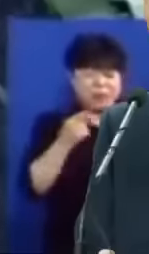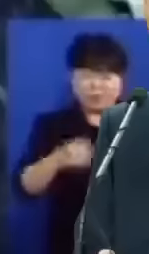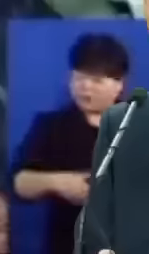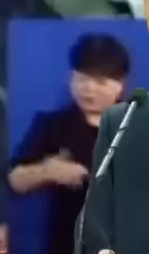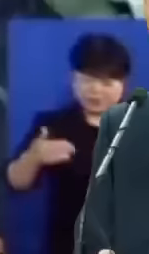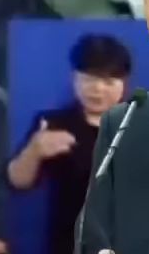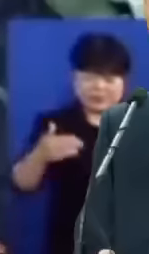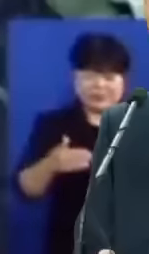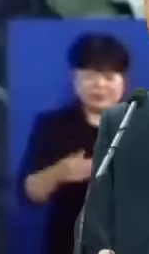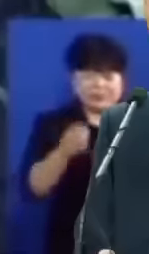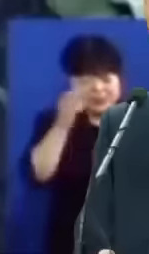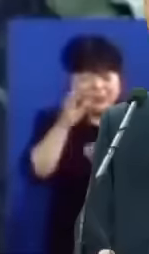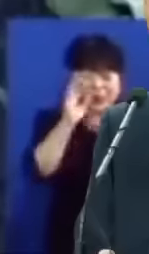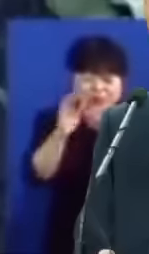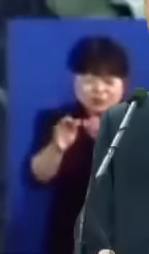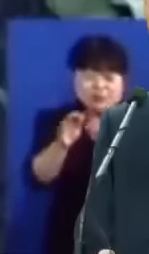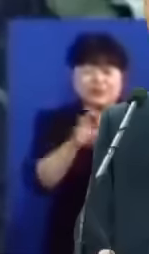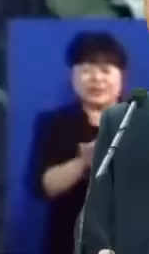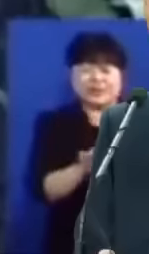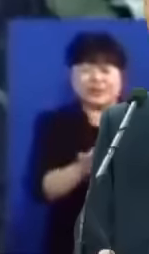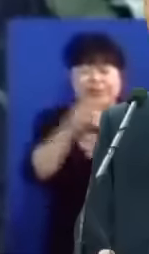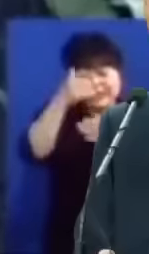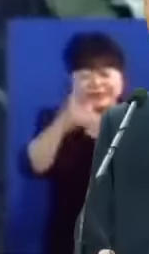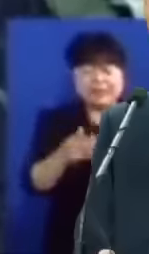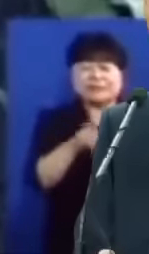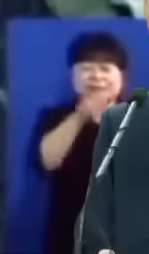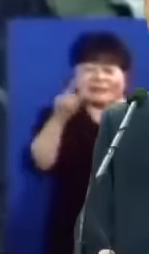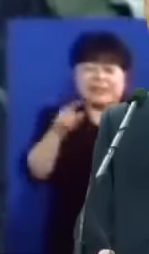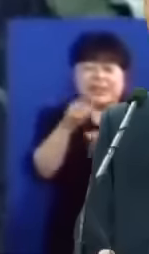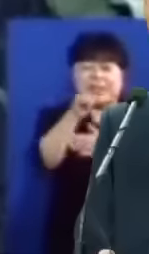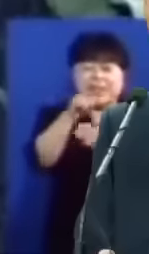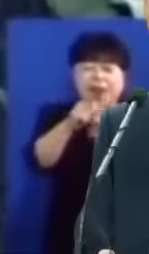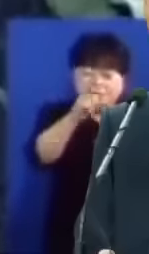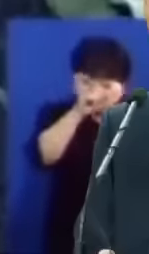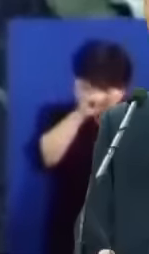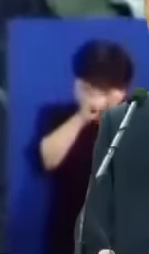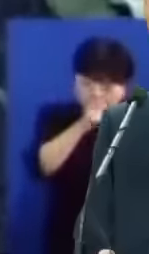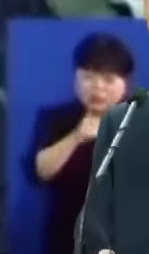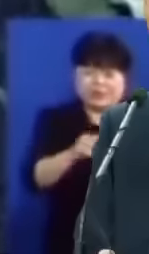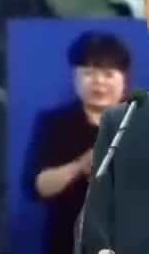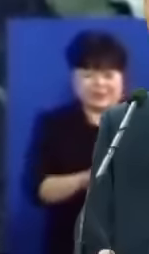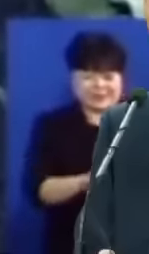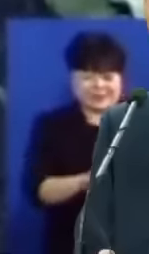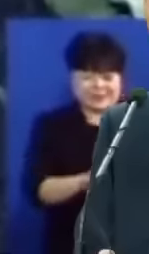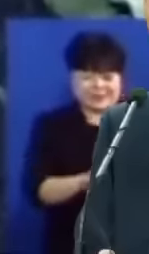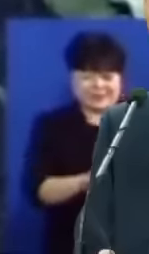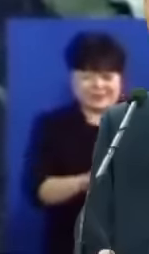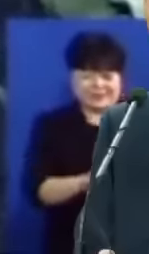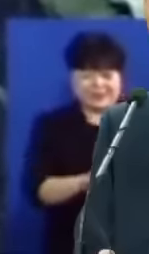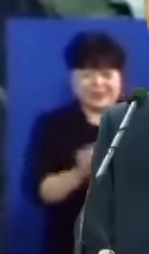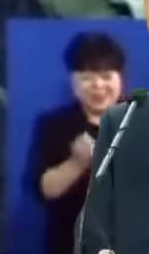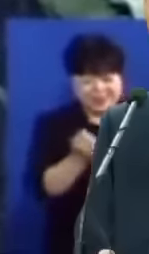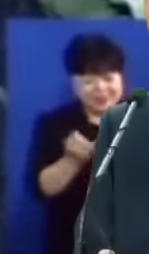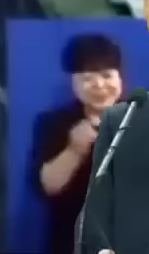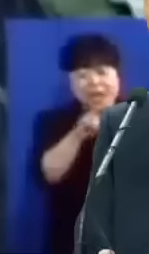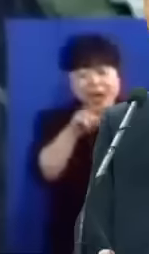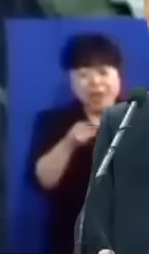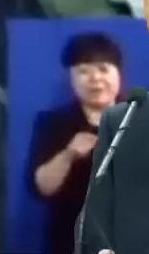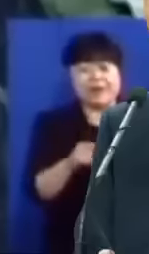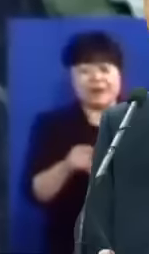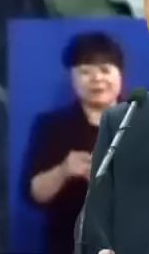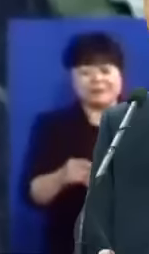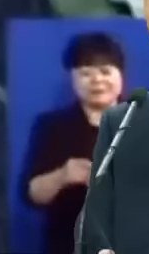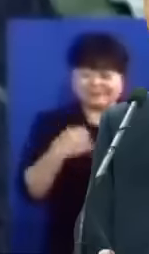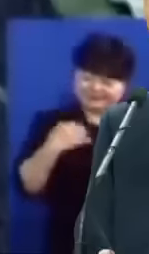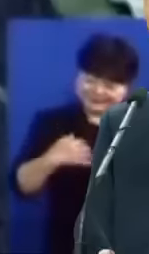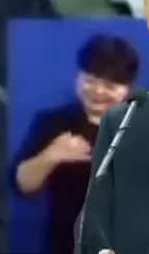석 달이 지나고 난 다음에 나머지 인생은 마음이 좋아야 되는 것입니다. 마음에